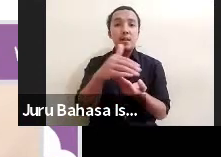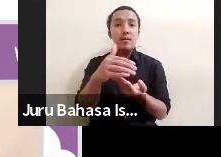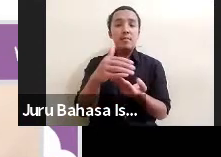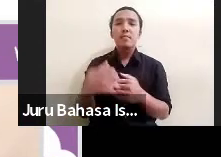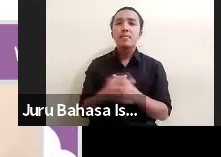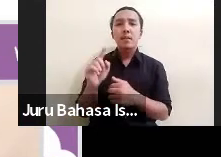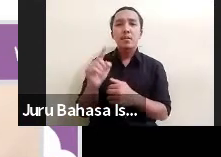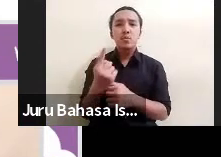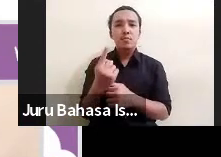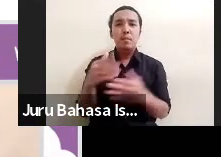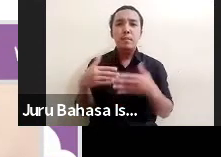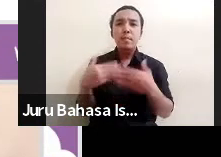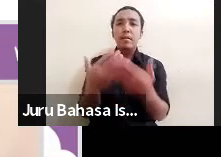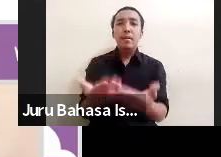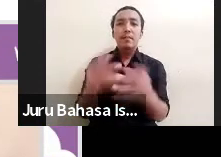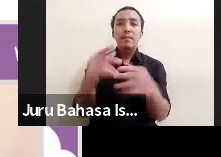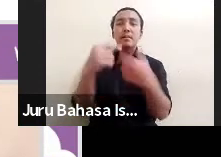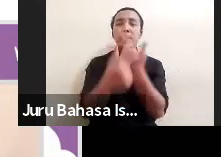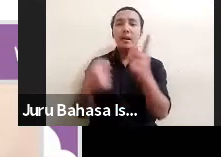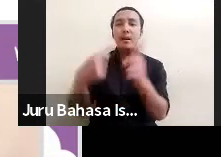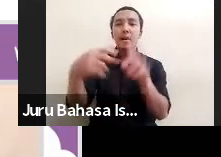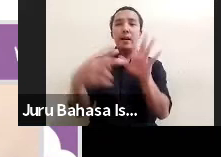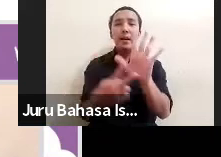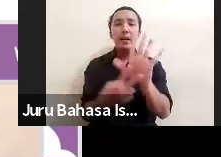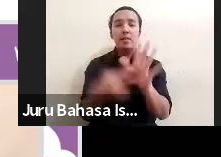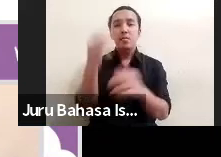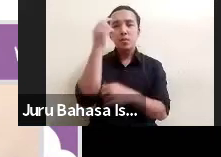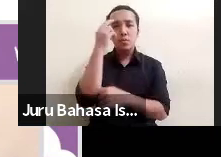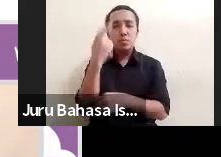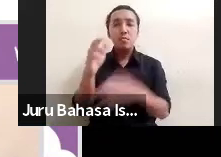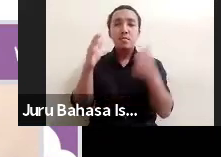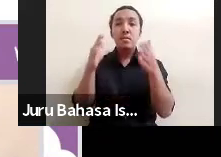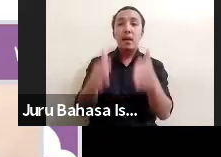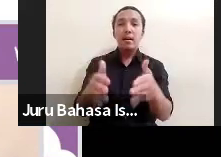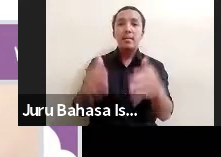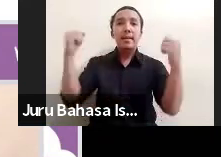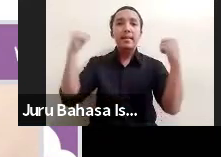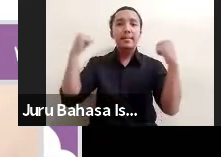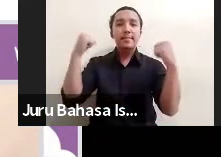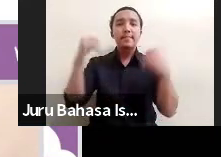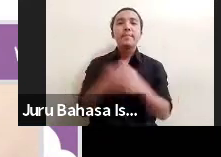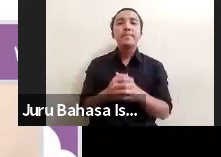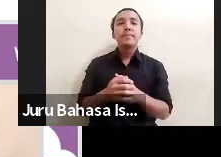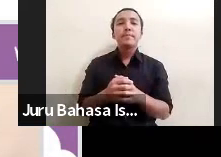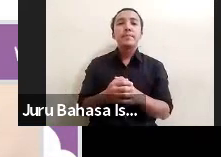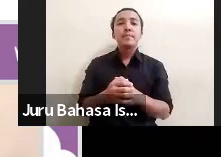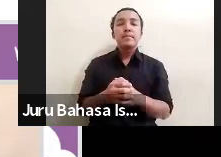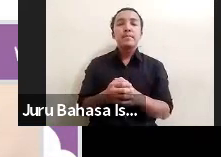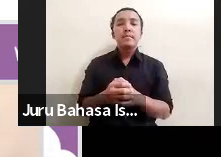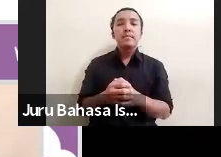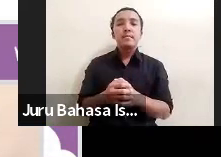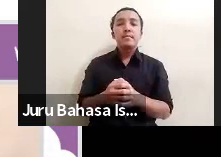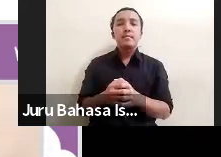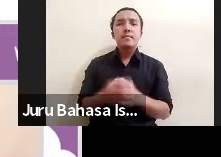pemberian JKN BBI untuk bidang kesehatan sejumlah 700, Pak, karena kuota